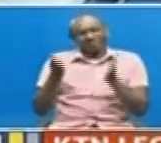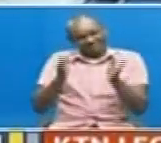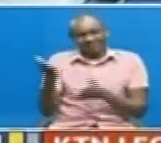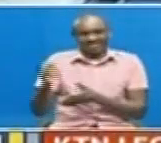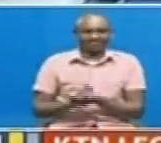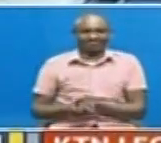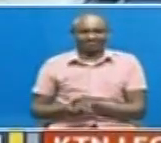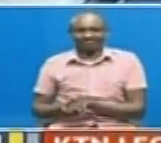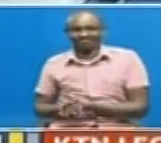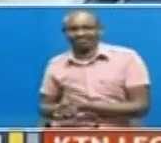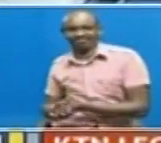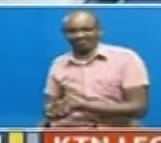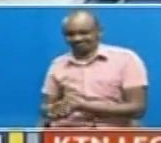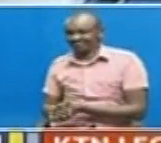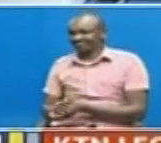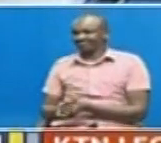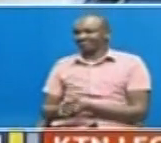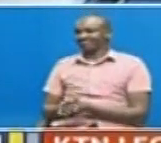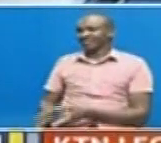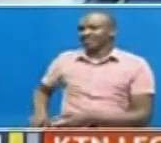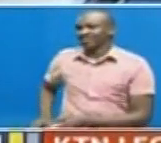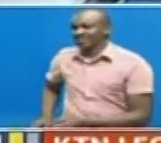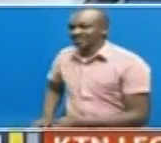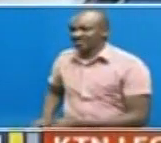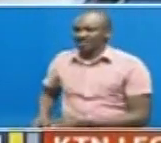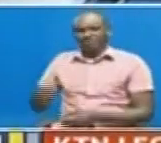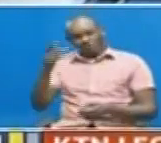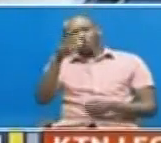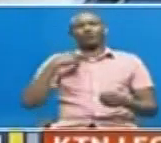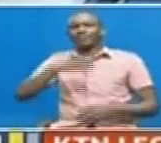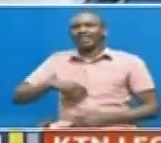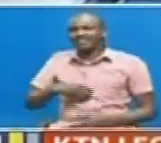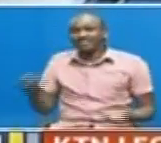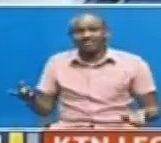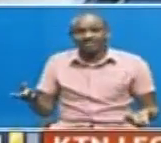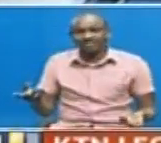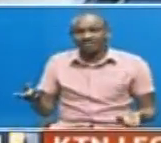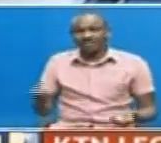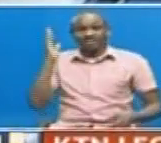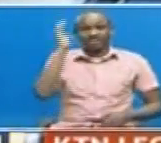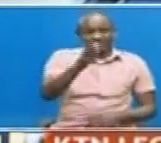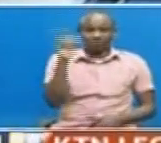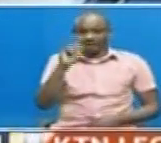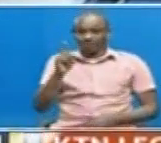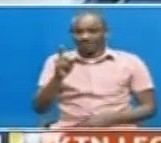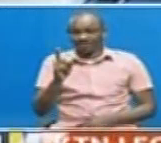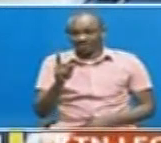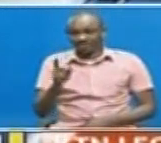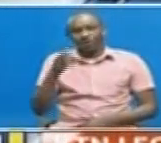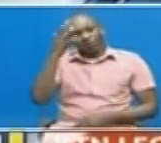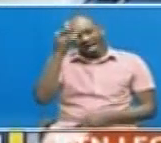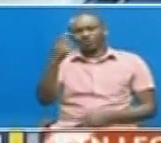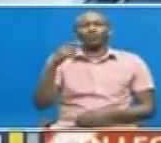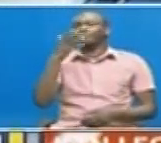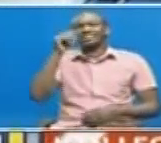Yes. Karibu katika kesho weekend. Nashukuru bana. Wanakuona tu bana. Kutoka Malindi. Do, straight paka Nairobi. Paka Nairobi. Mbona uko